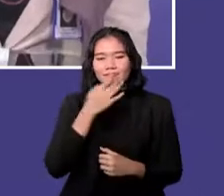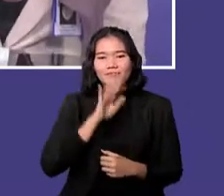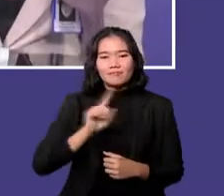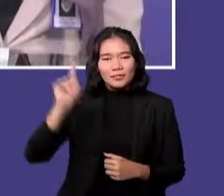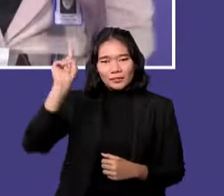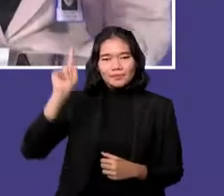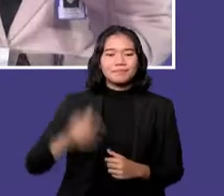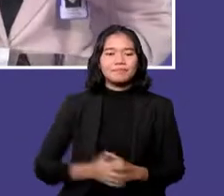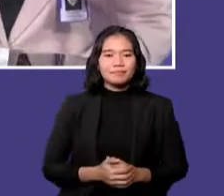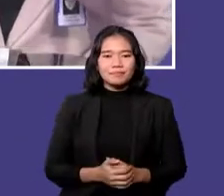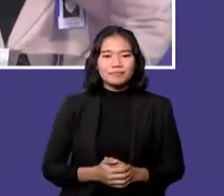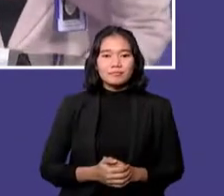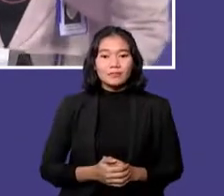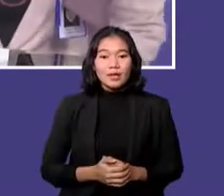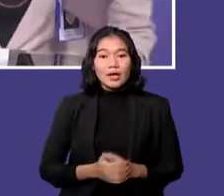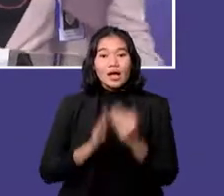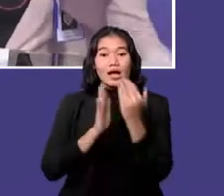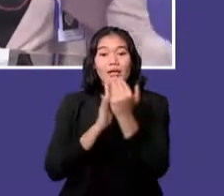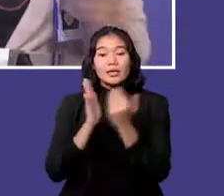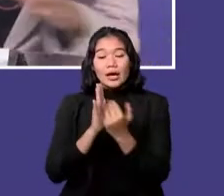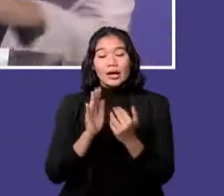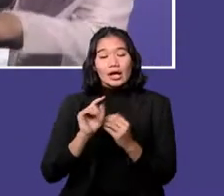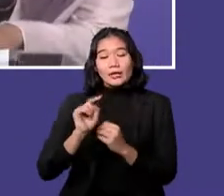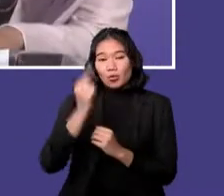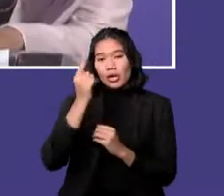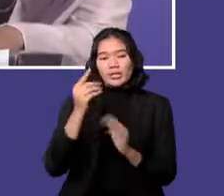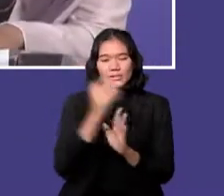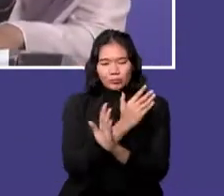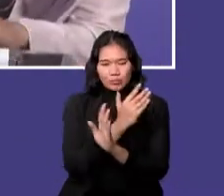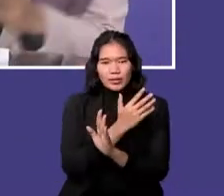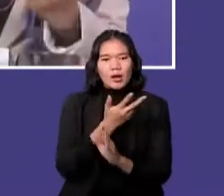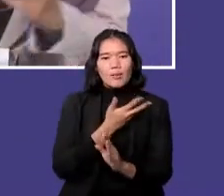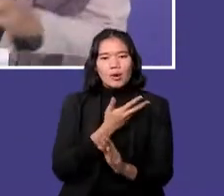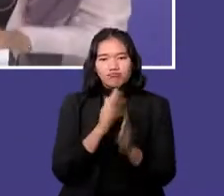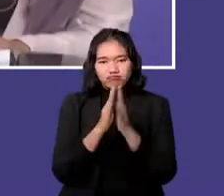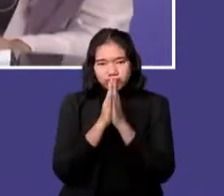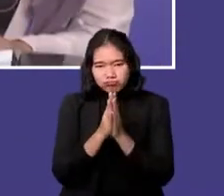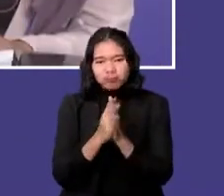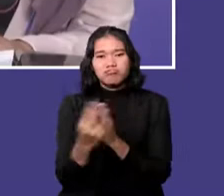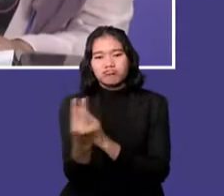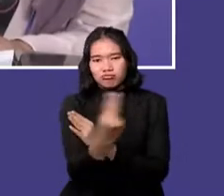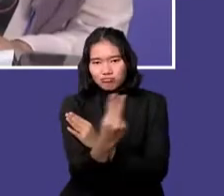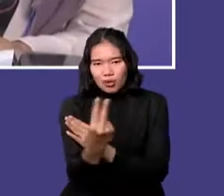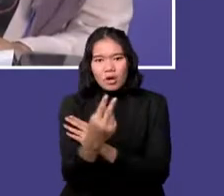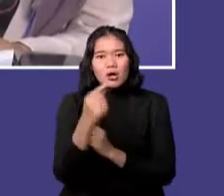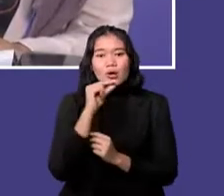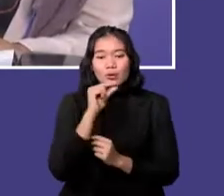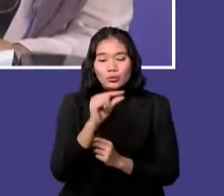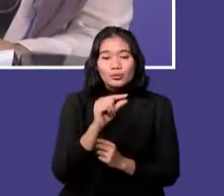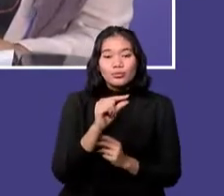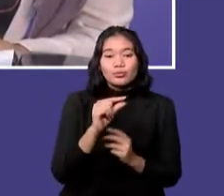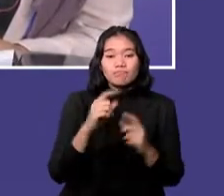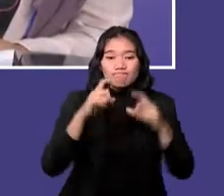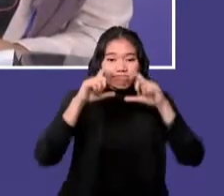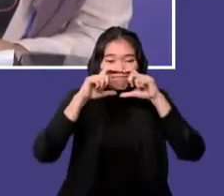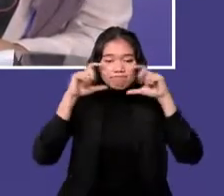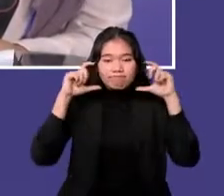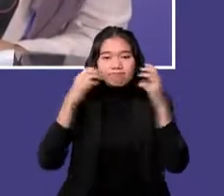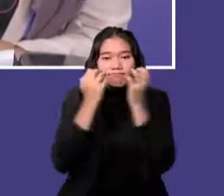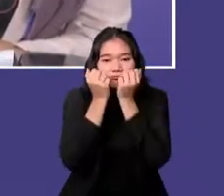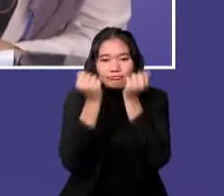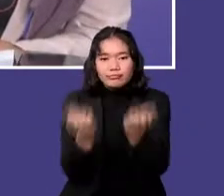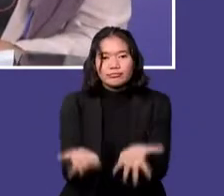alhamdulillah. Amin. Baik. Sebelum kita mulai, saya mohon kesediaan Bapak Aris dan juga Ibu Kartini untuk bisa